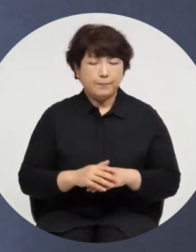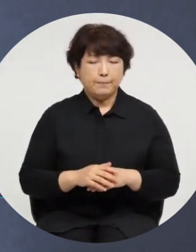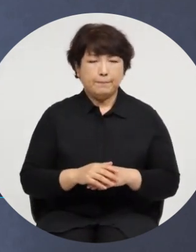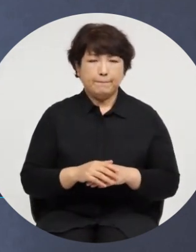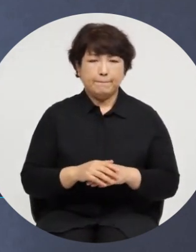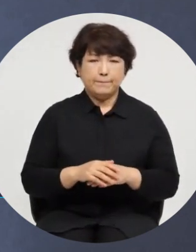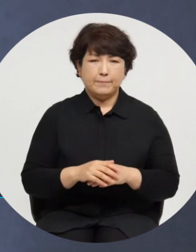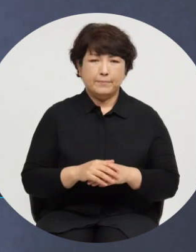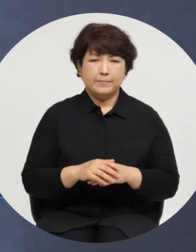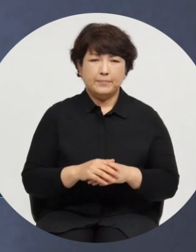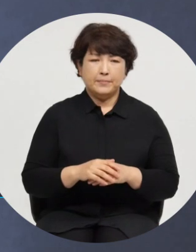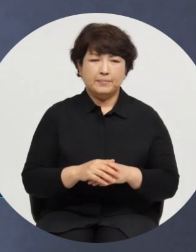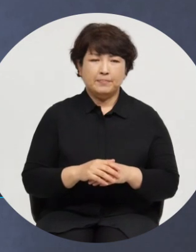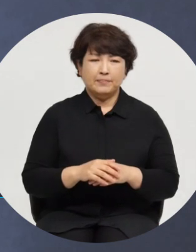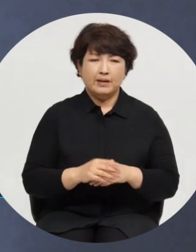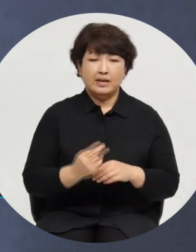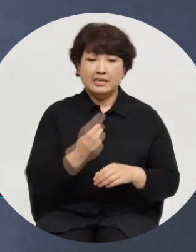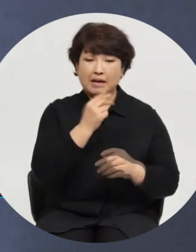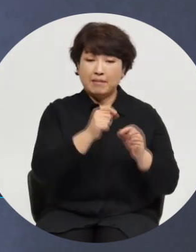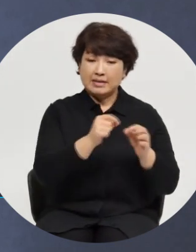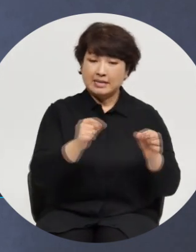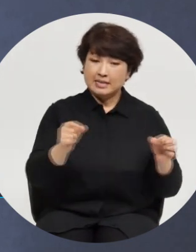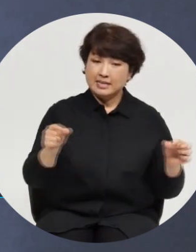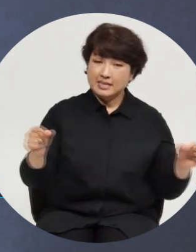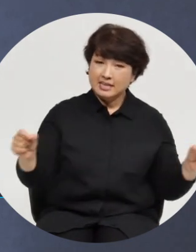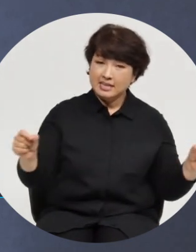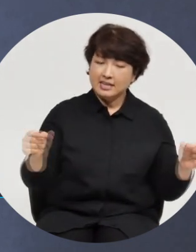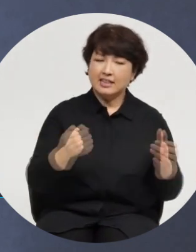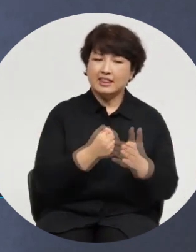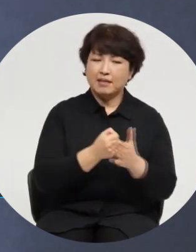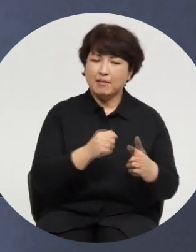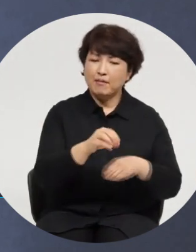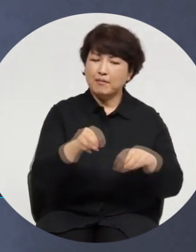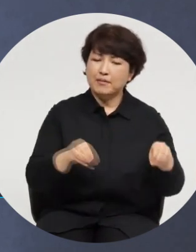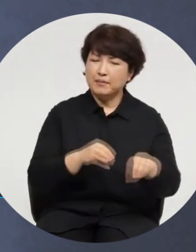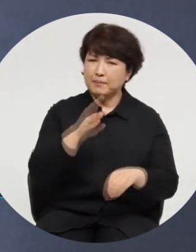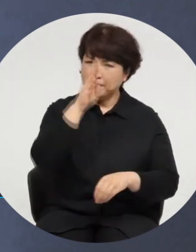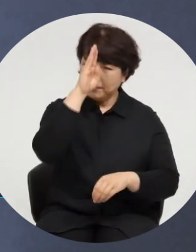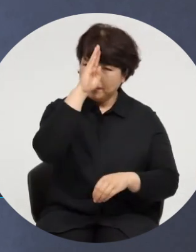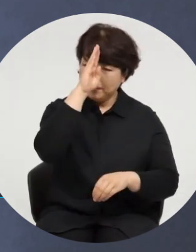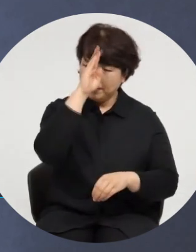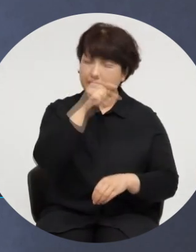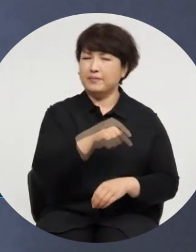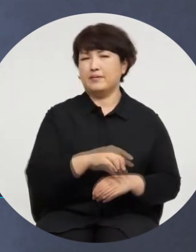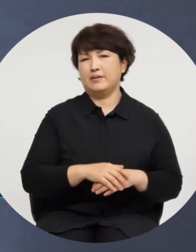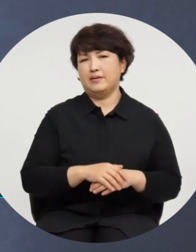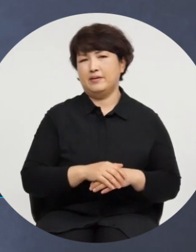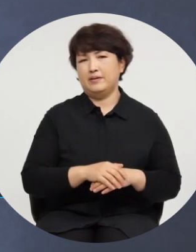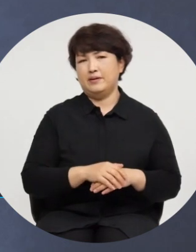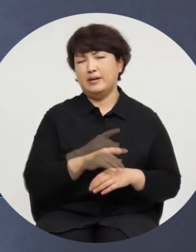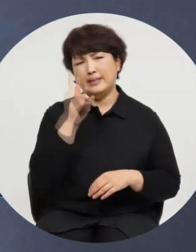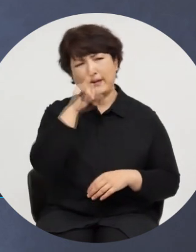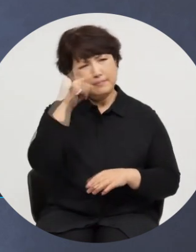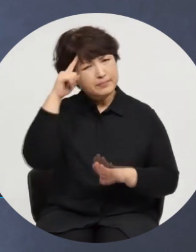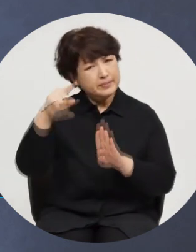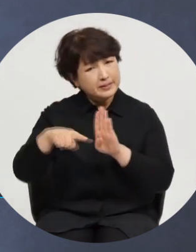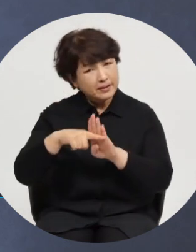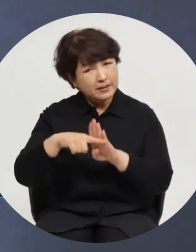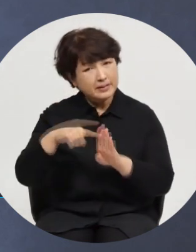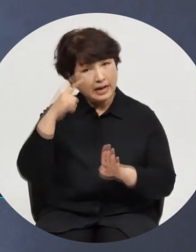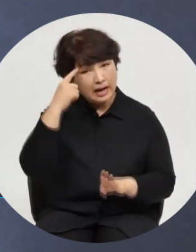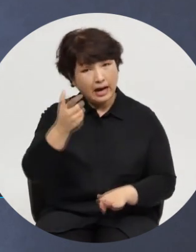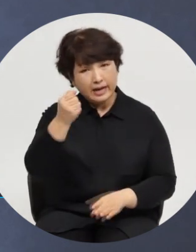어 그런것처럼 이게 오래 살아서 생긴 벽이다 그러니까 자꾸 나쁘게 꽃이